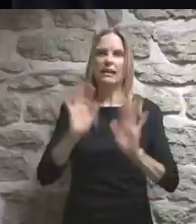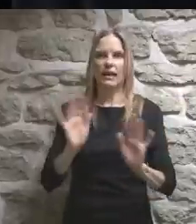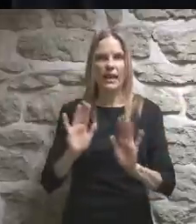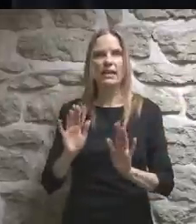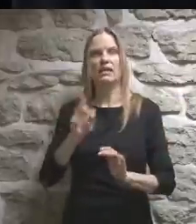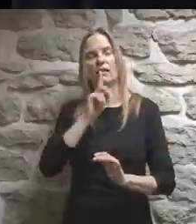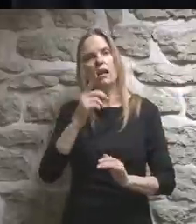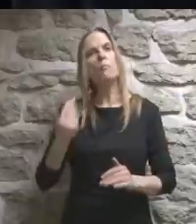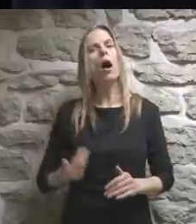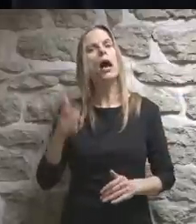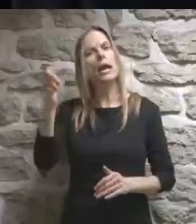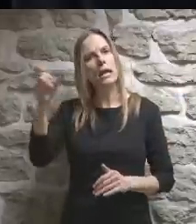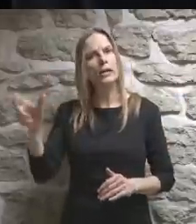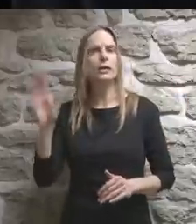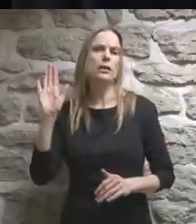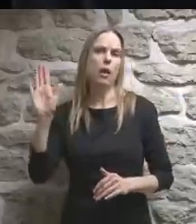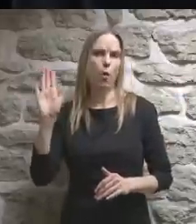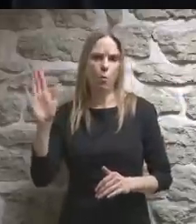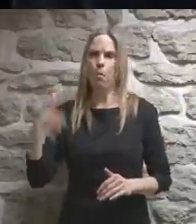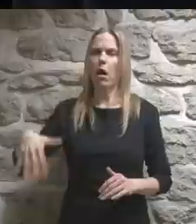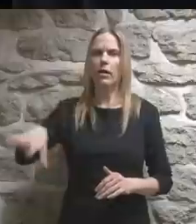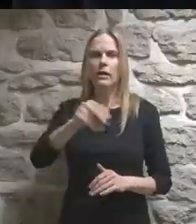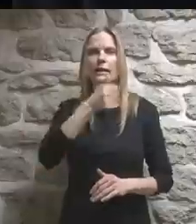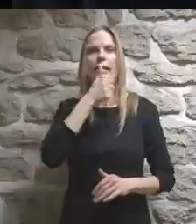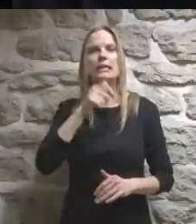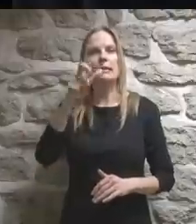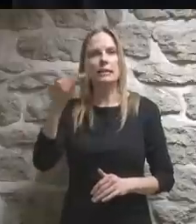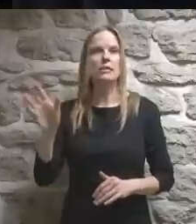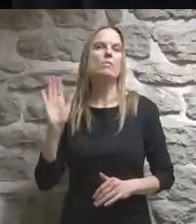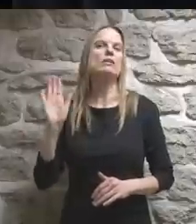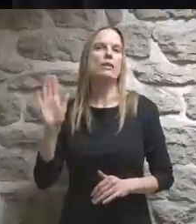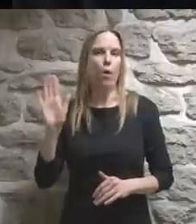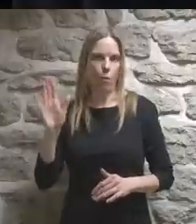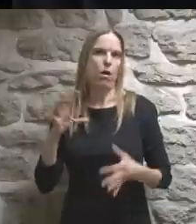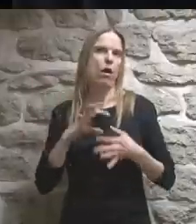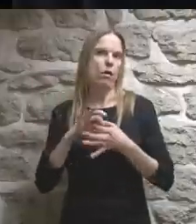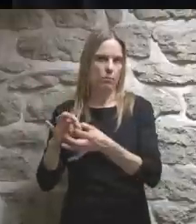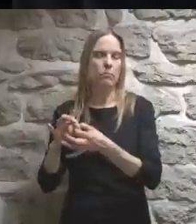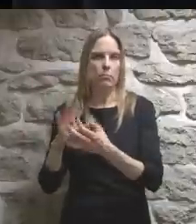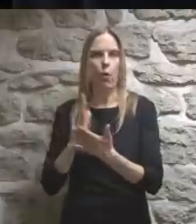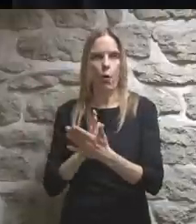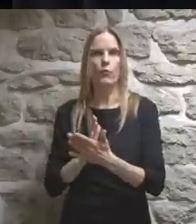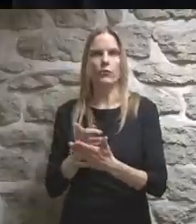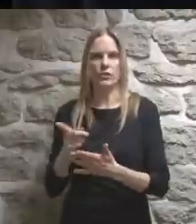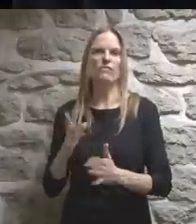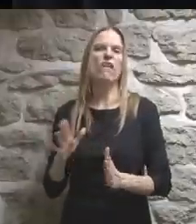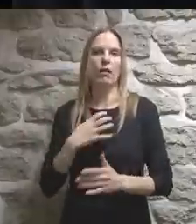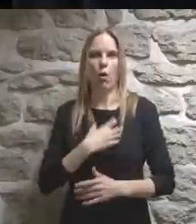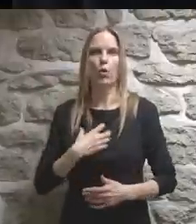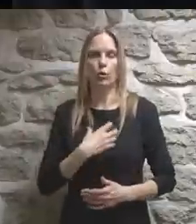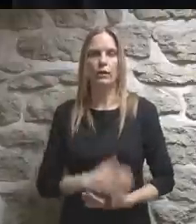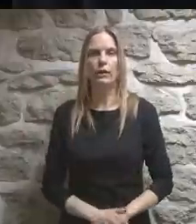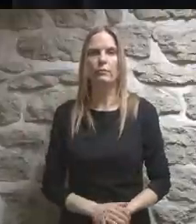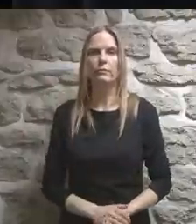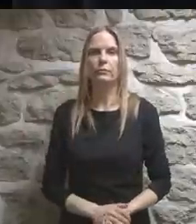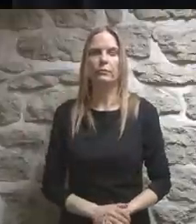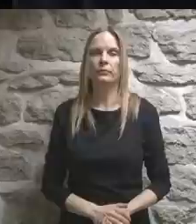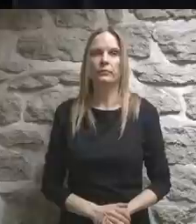samamoodi elaniku erasektorit kõiki Eesti inimesi, nii et see on kindlasti väga oluline. Nüüd